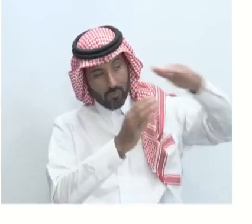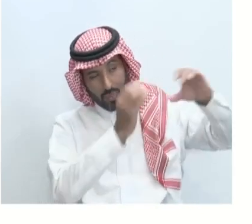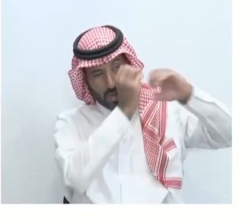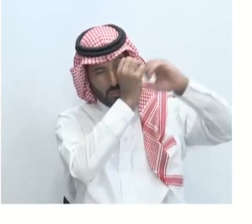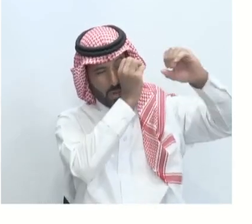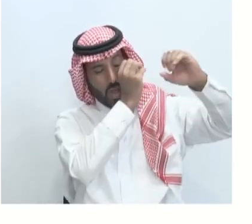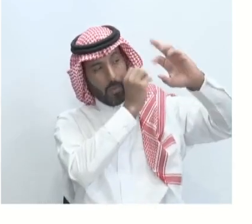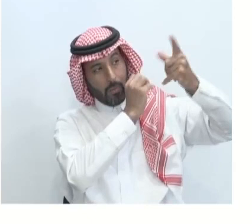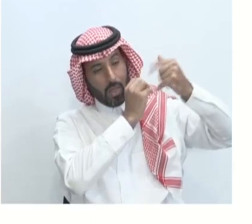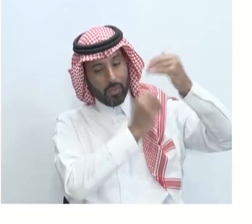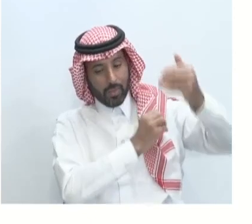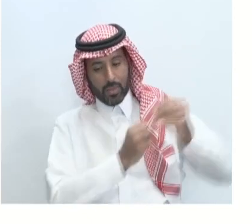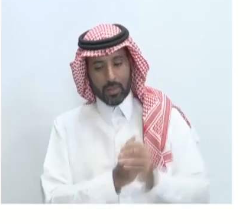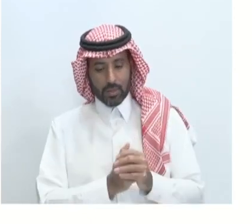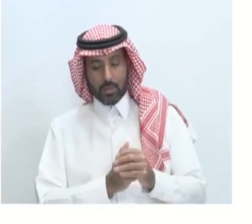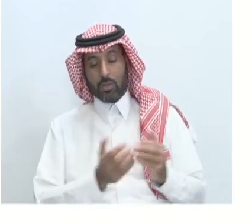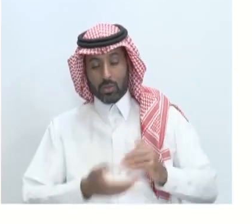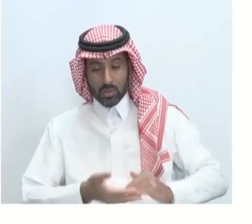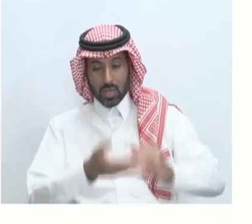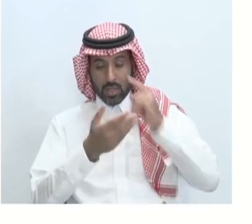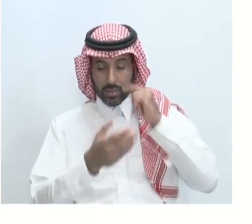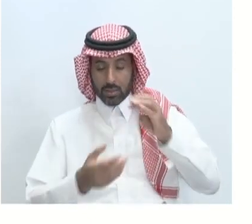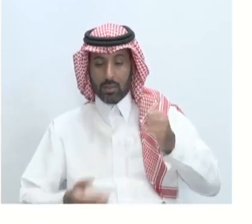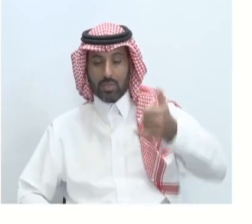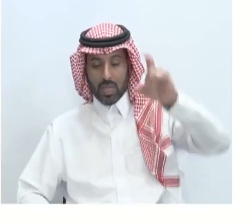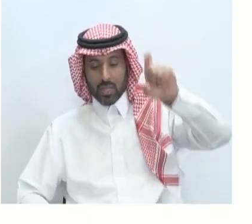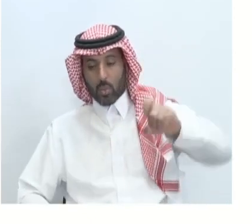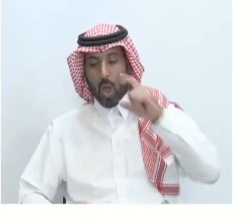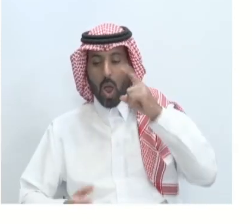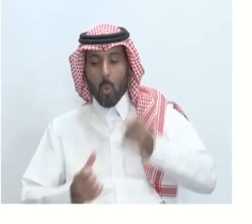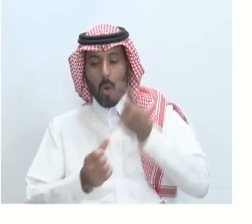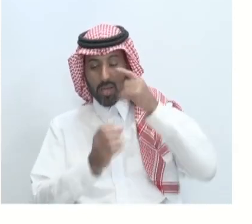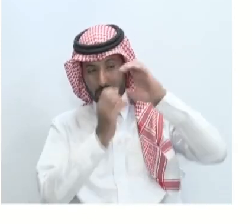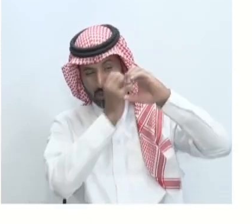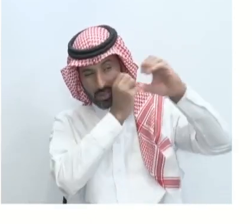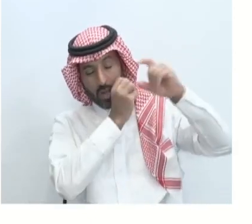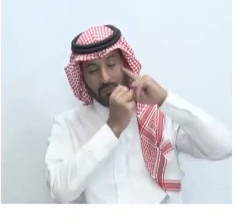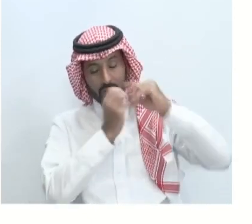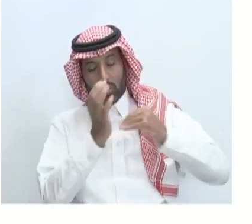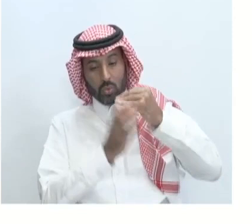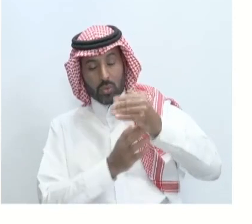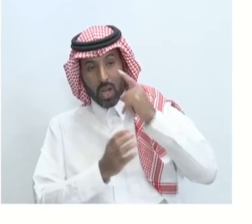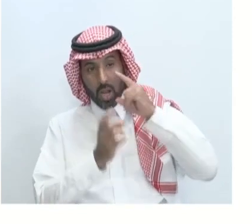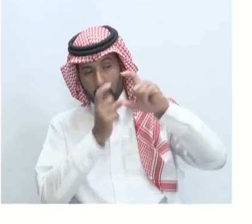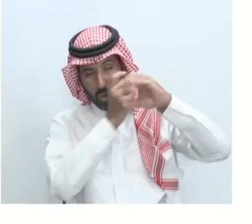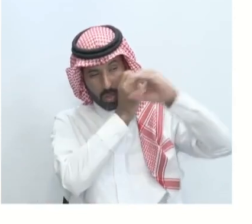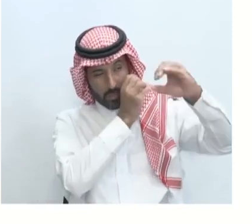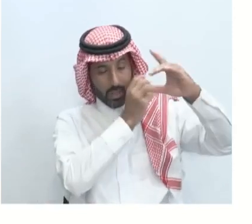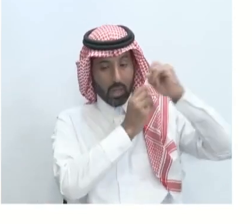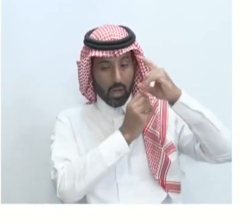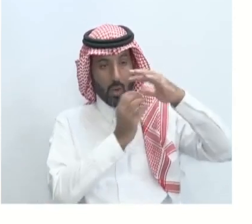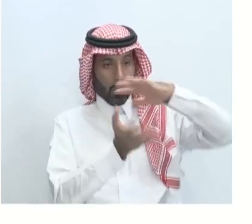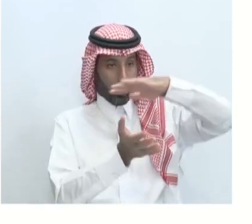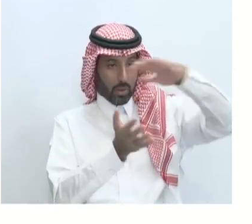والملاحظه وقد ساعد استخدام جاليليو لاول تلسكوب على تحسن كبير في قدرتنا على مراقبه الكون